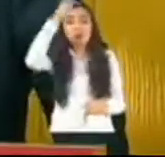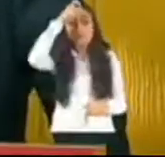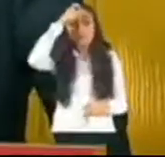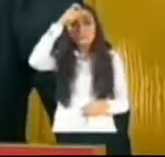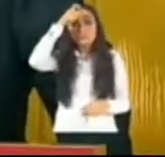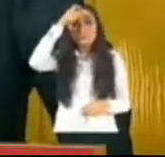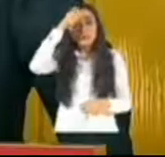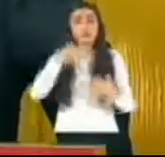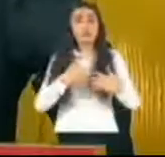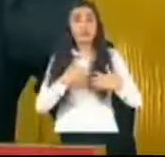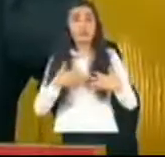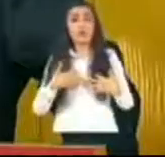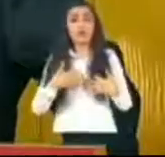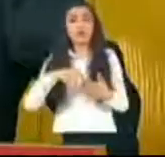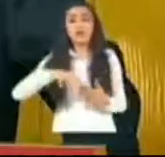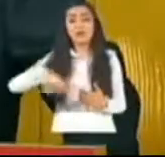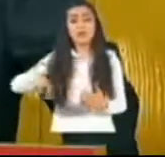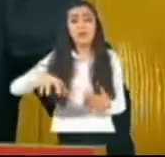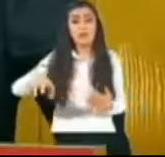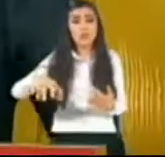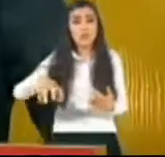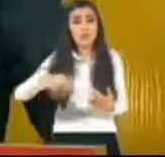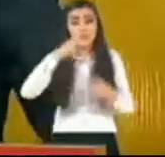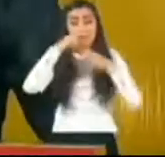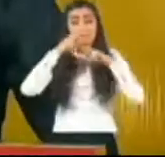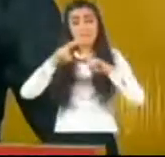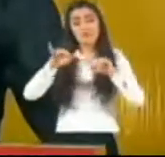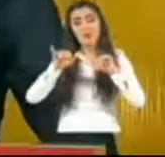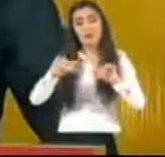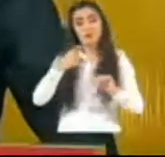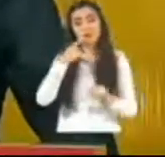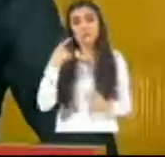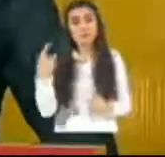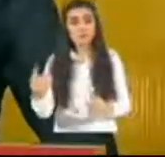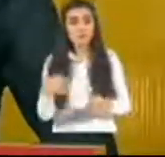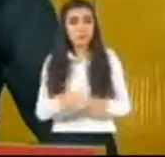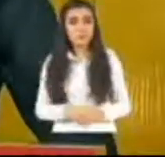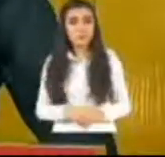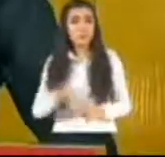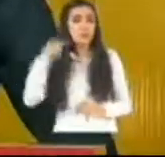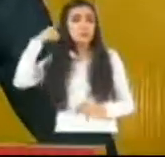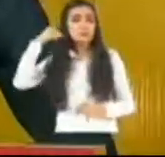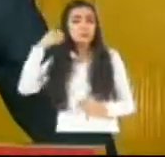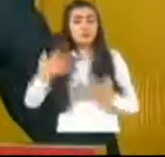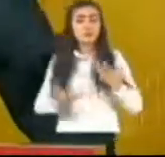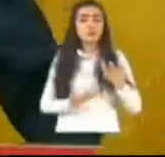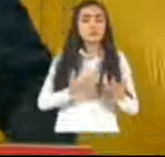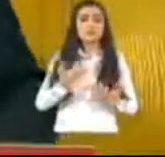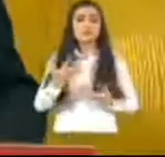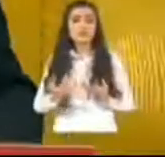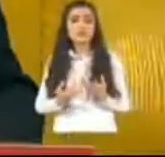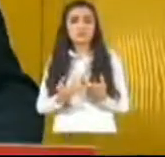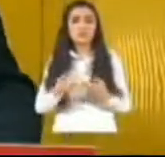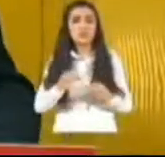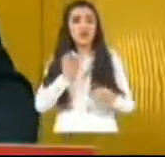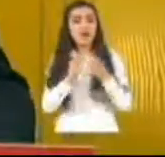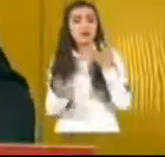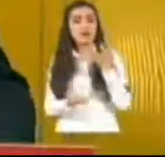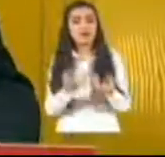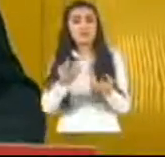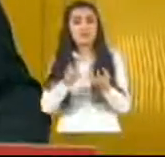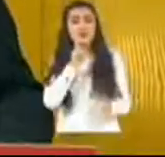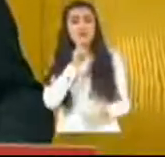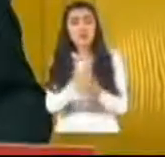Türkiye'nin güvenli bölge teziyle benzerlikler taşımaktadır. Suriye'de can çekişen ateşkes